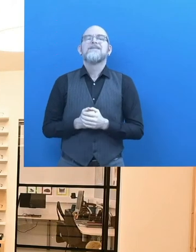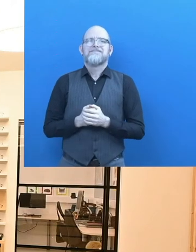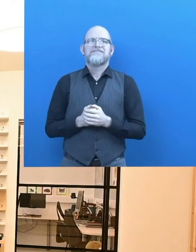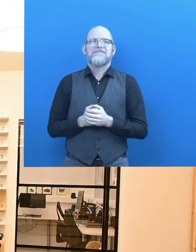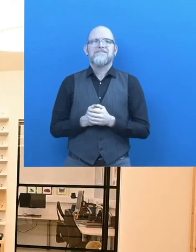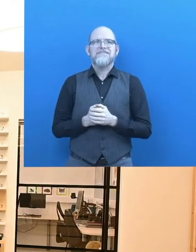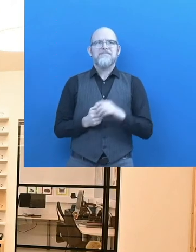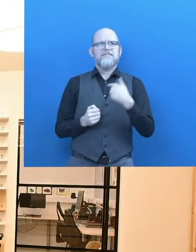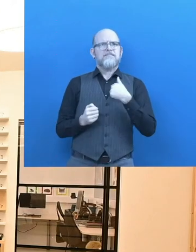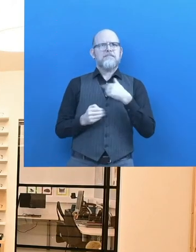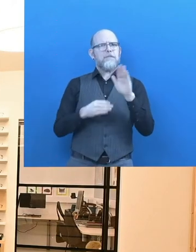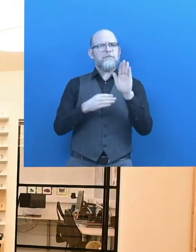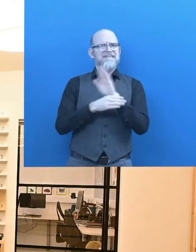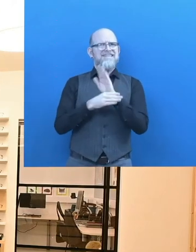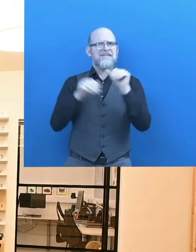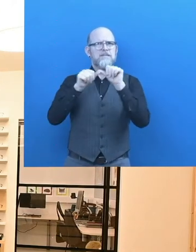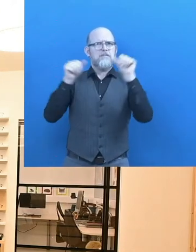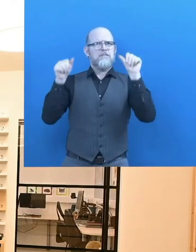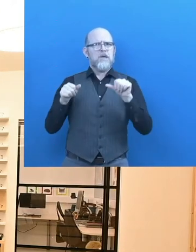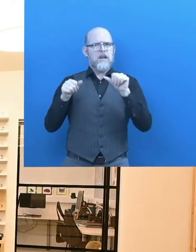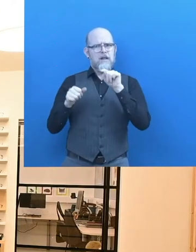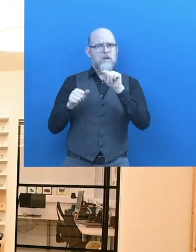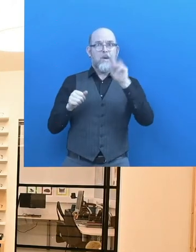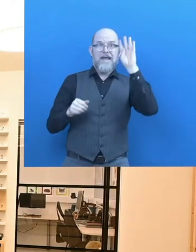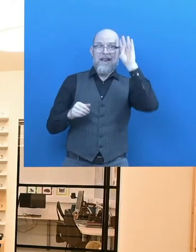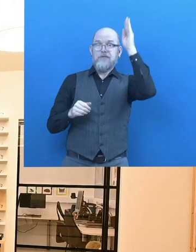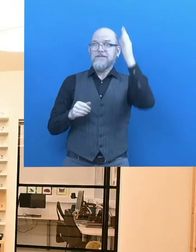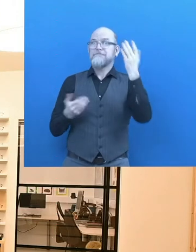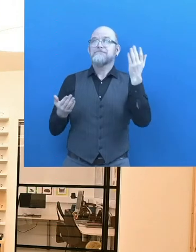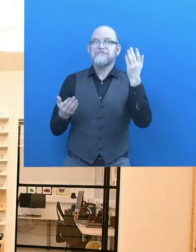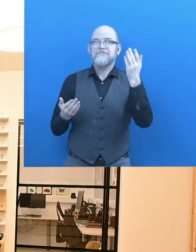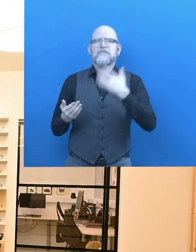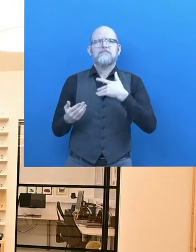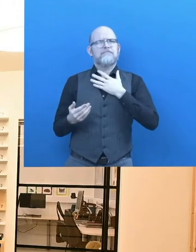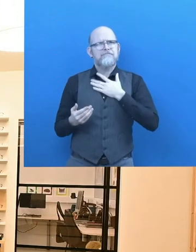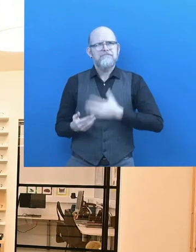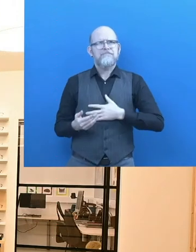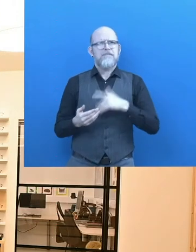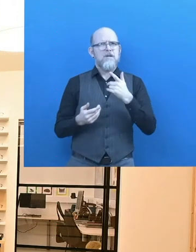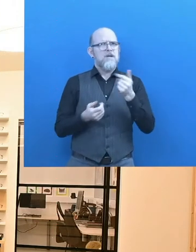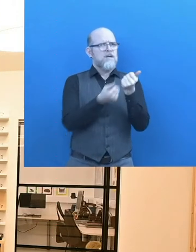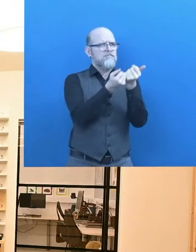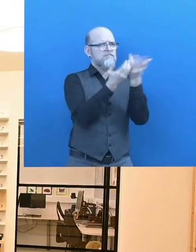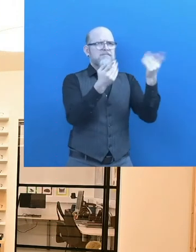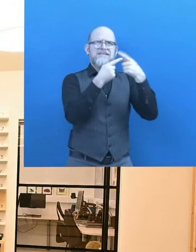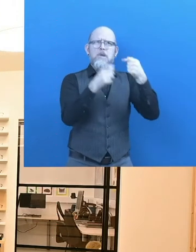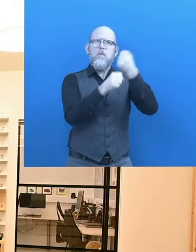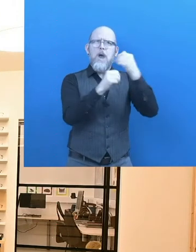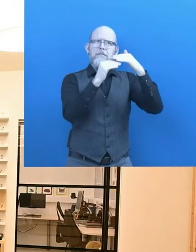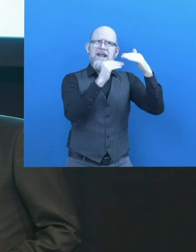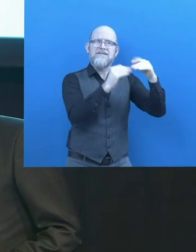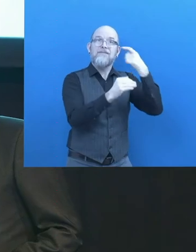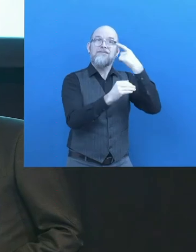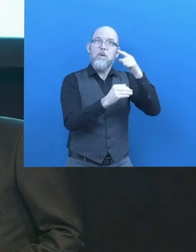Das Geschäftsmodell für diese Innovation ist, dass wir so viele Blinden- und Sehbehinderten-Arbeitsplätze am ersten Arbeitsmarkt schaffen wie